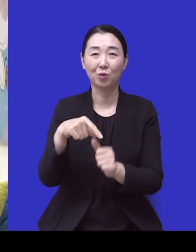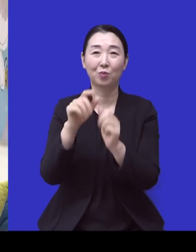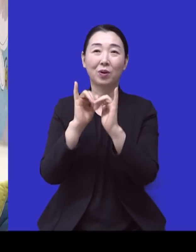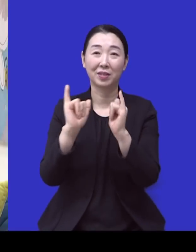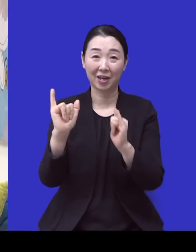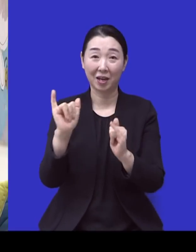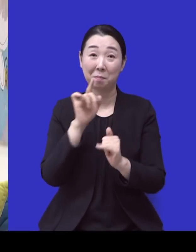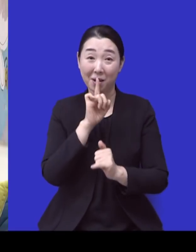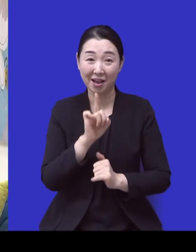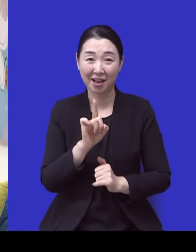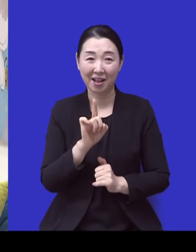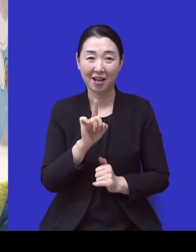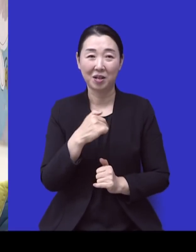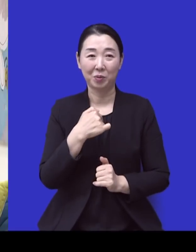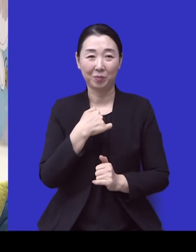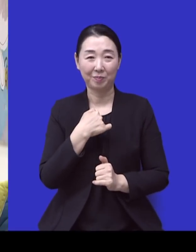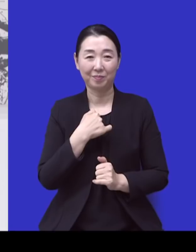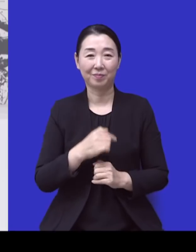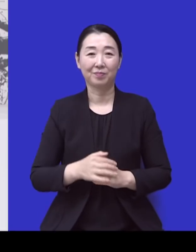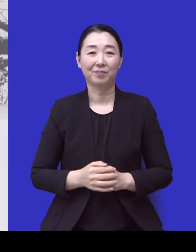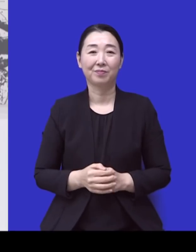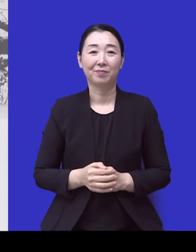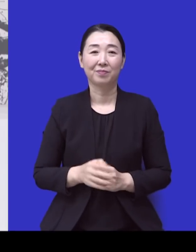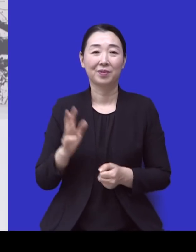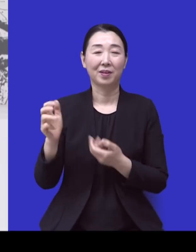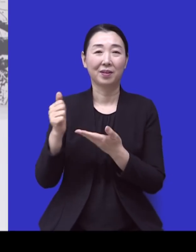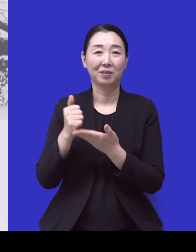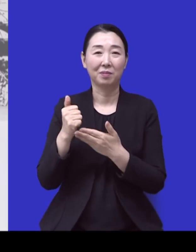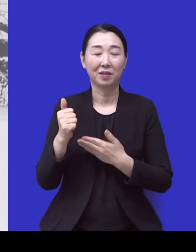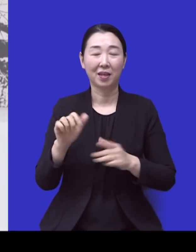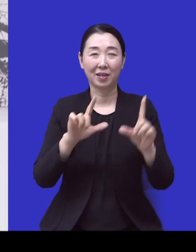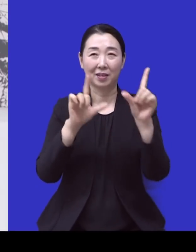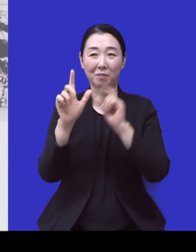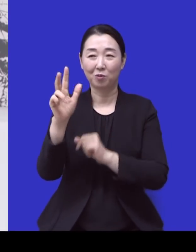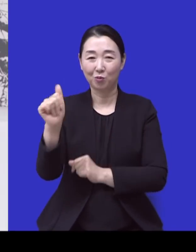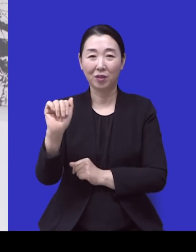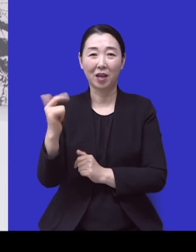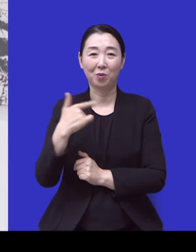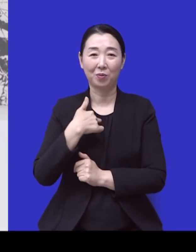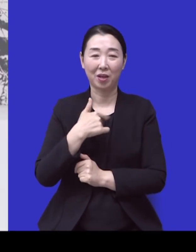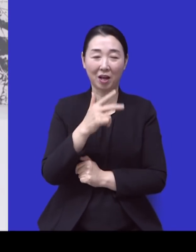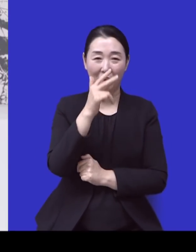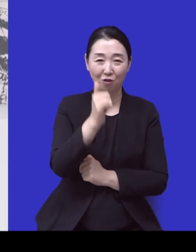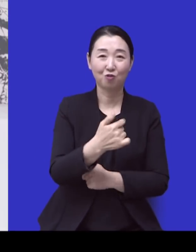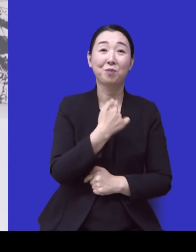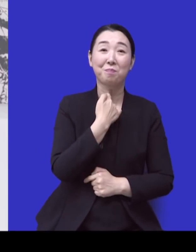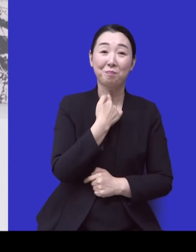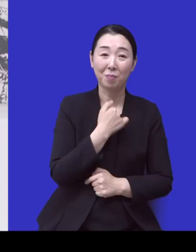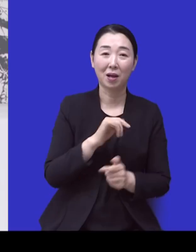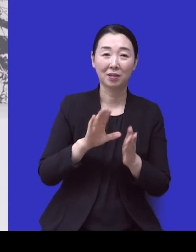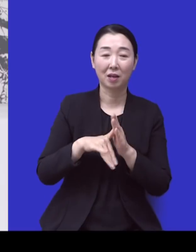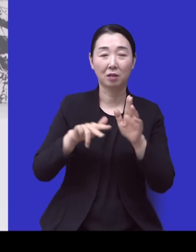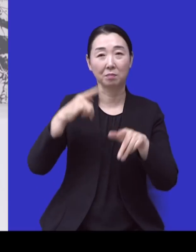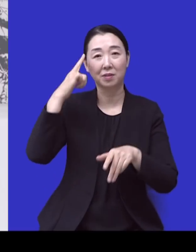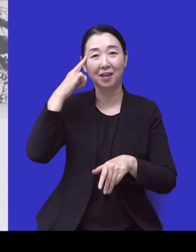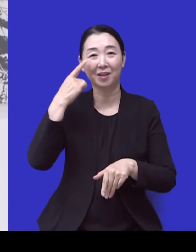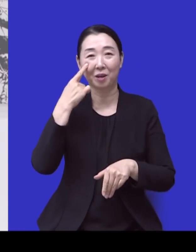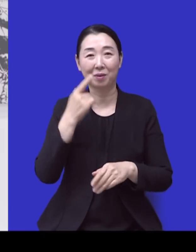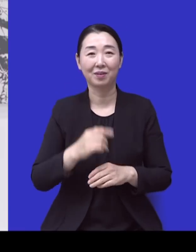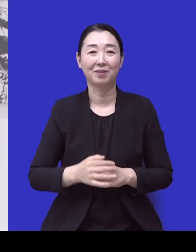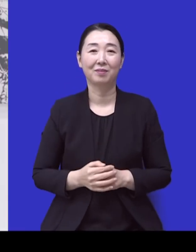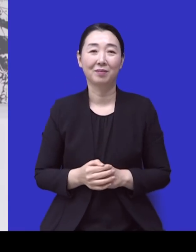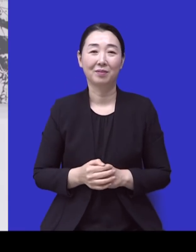구원자라고 하셨잖아요. 근데 저도 하나님이 내 삶의 주인이 아니고 내가 주인이었을 때랑 지금